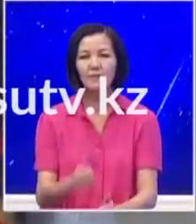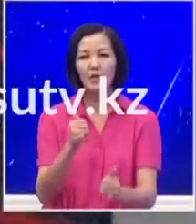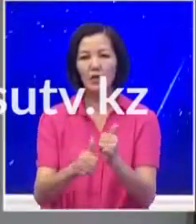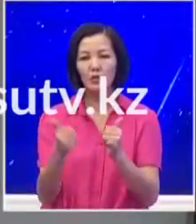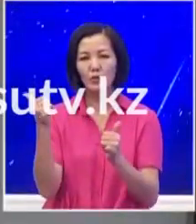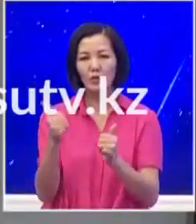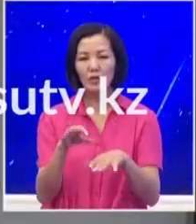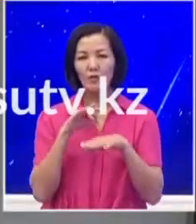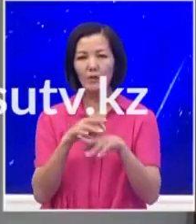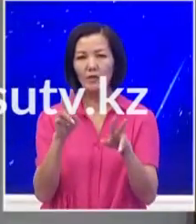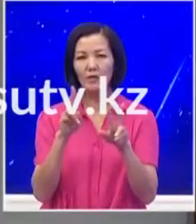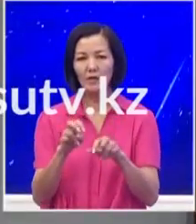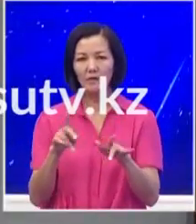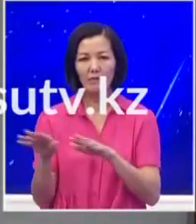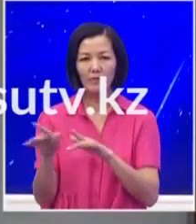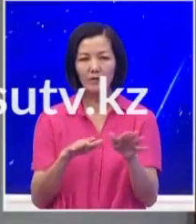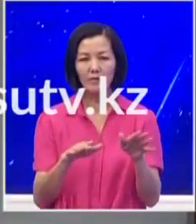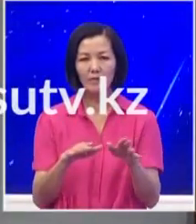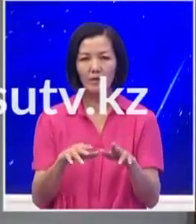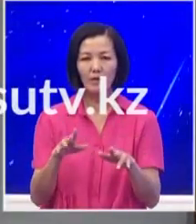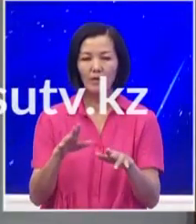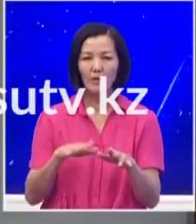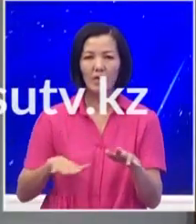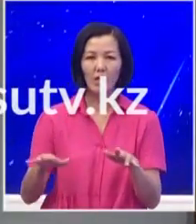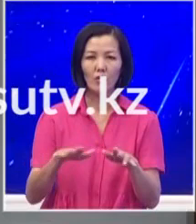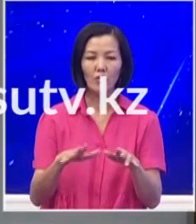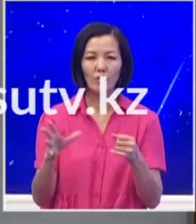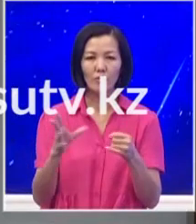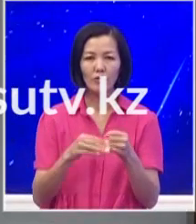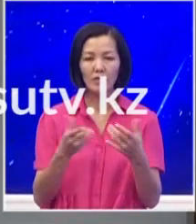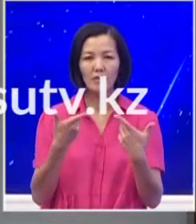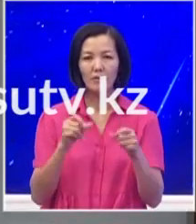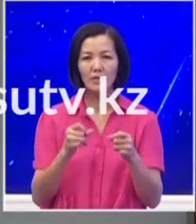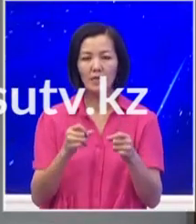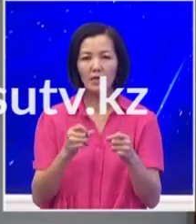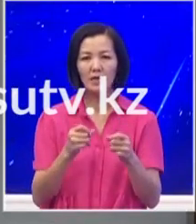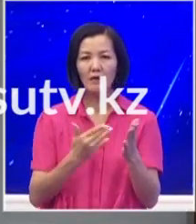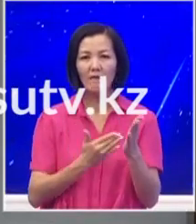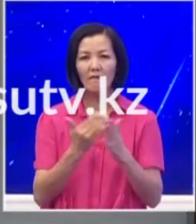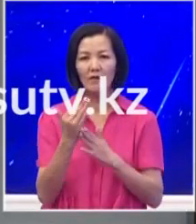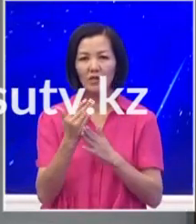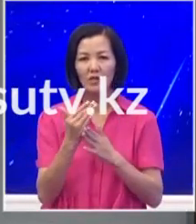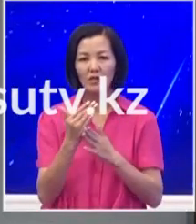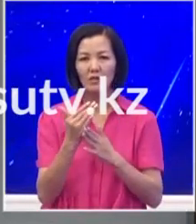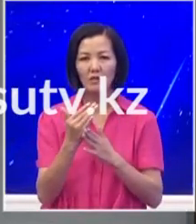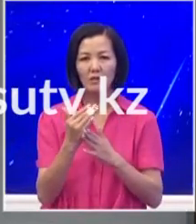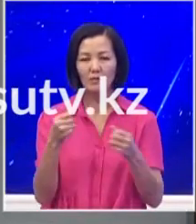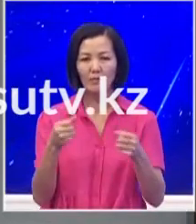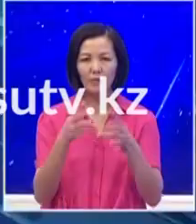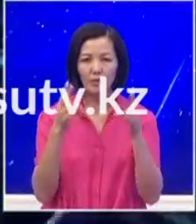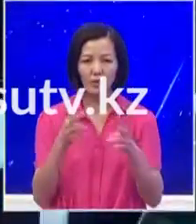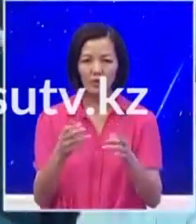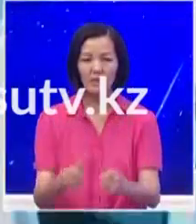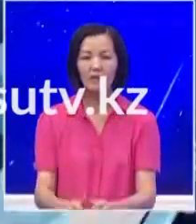Еженедельно мы проводим рейдовые мероприятия по тем районам, по тем участкам, где у нас, согласно анализу, идет рост дорожно-транспортных